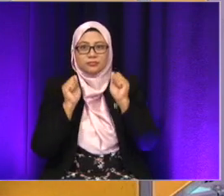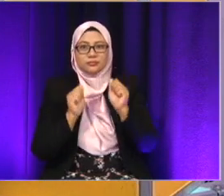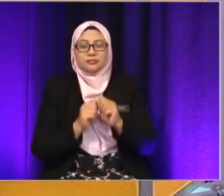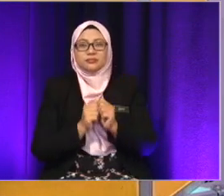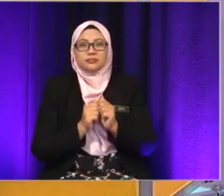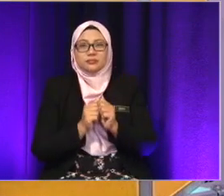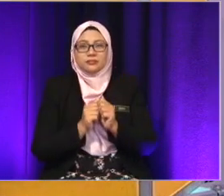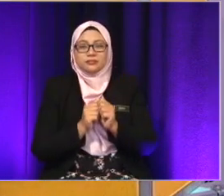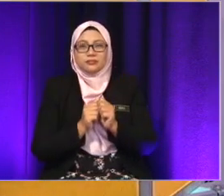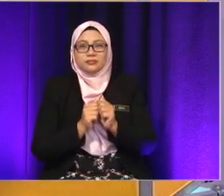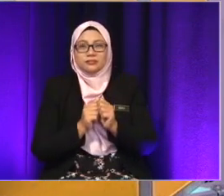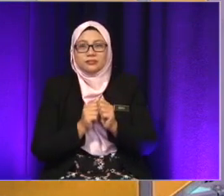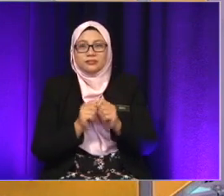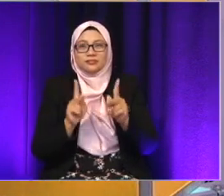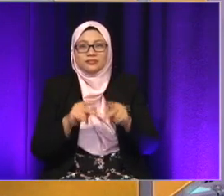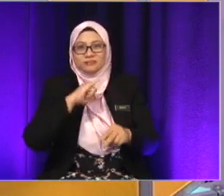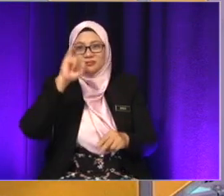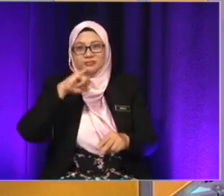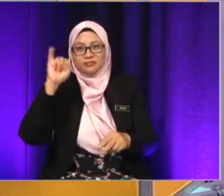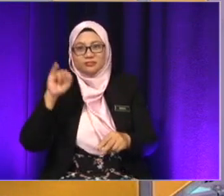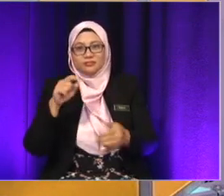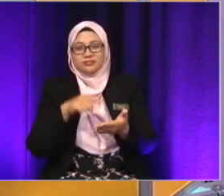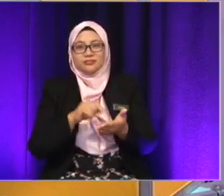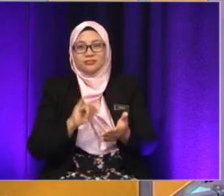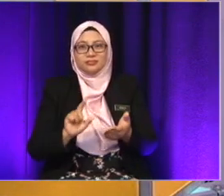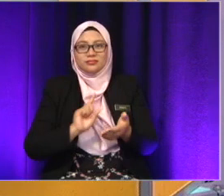dalam industri ini kita gunakan. Okey, kita terus lagi